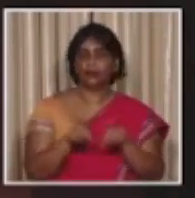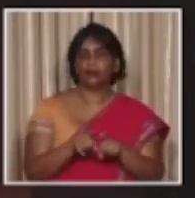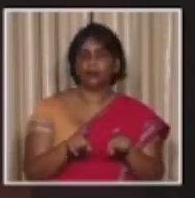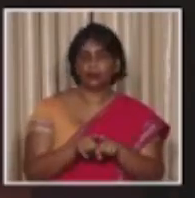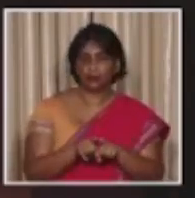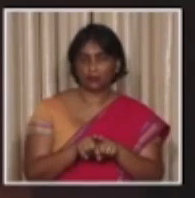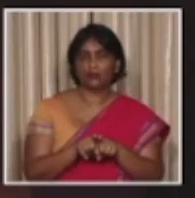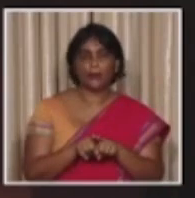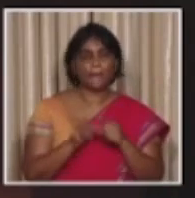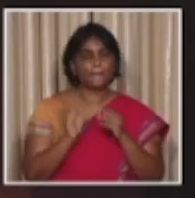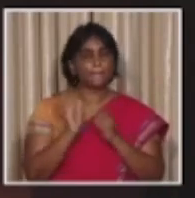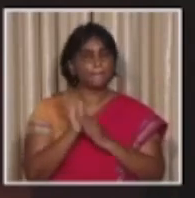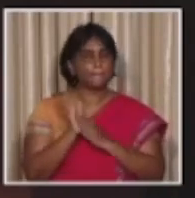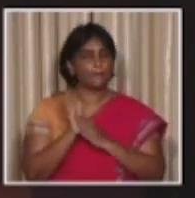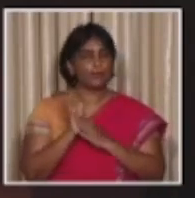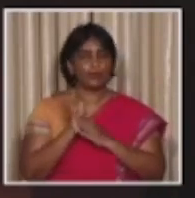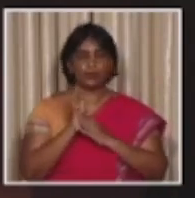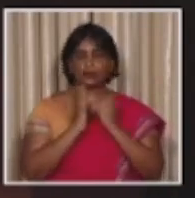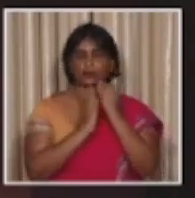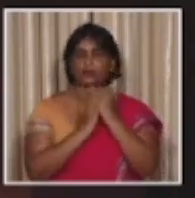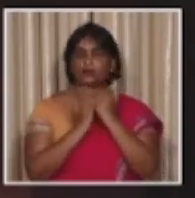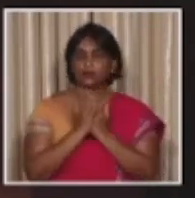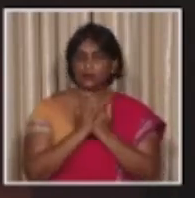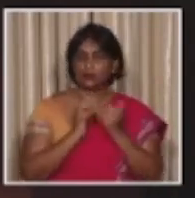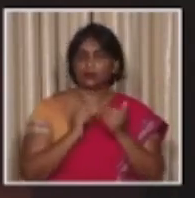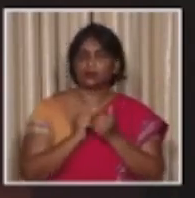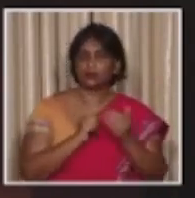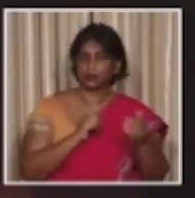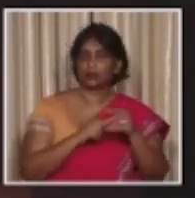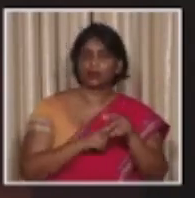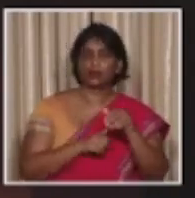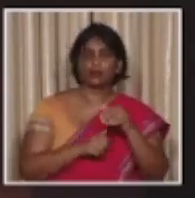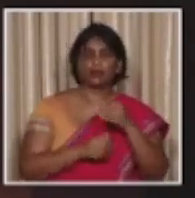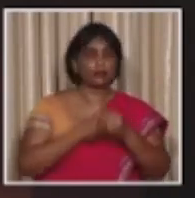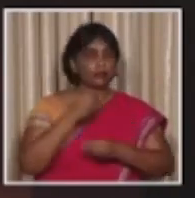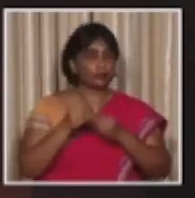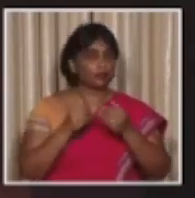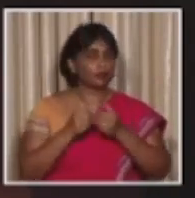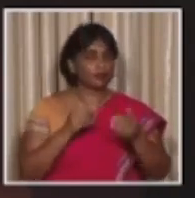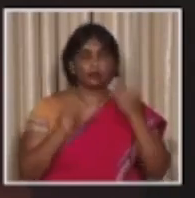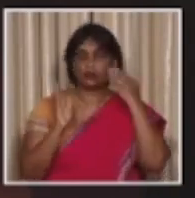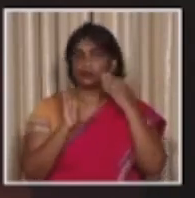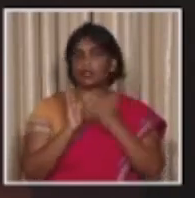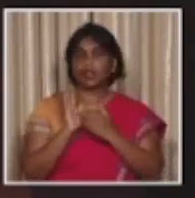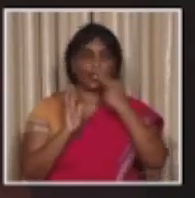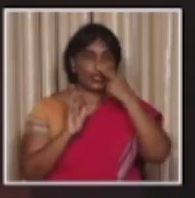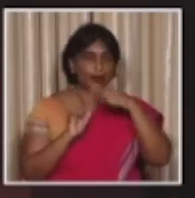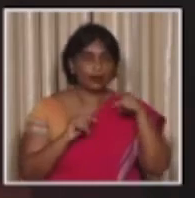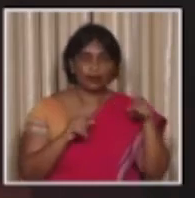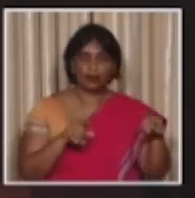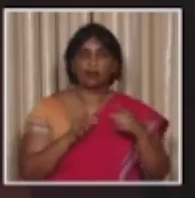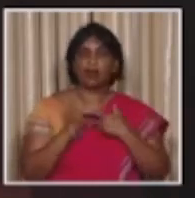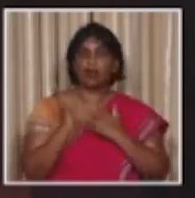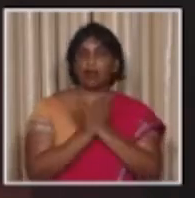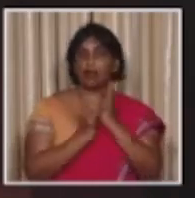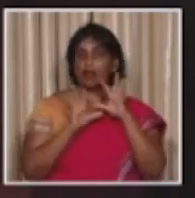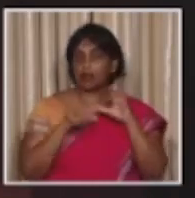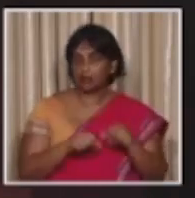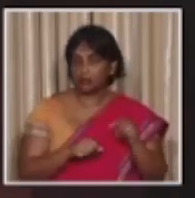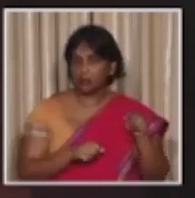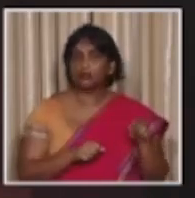මිල්කෝ ආයතනයේ ප්‍රධාන කාර්යාලය සහ කර්මාන්ත ශාලාව පිහිටා ඇති නාරාහෙම්පිට ඉඩමේ අයිතිය